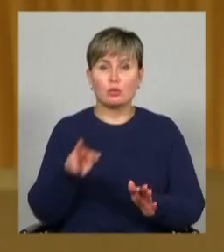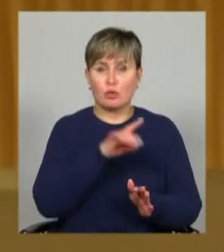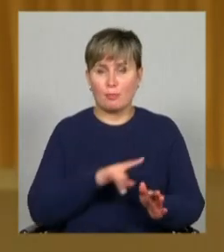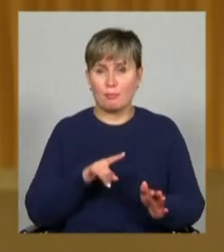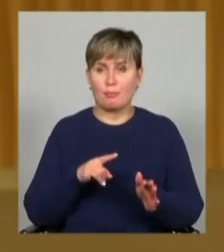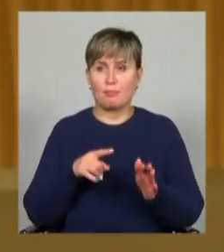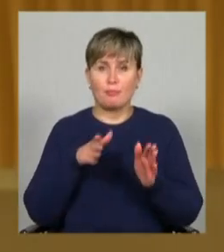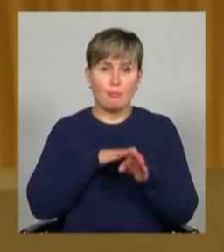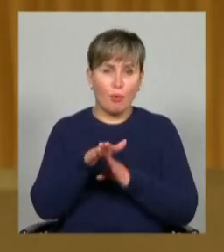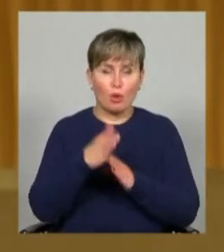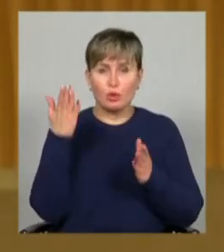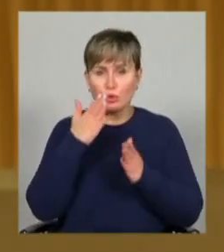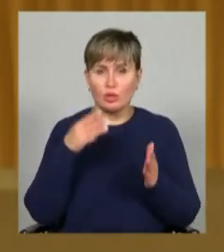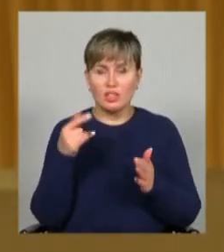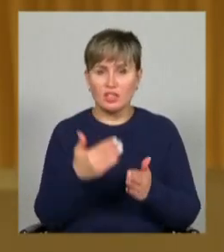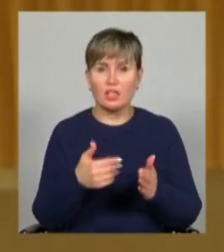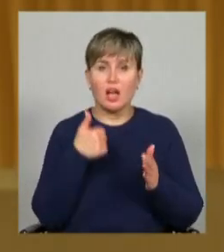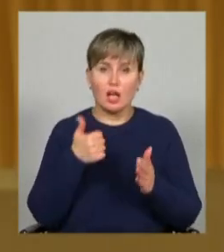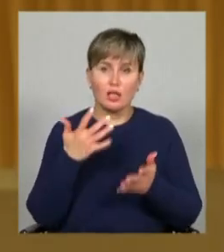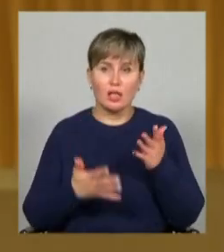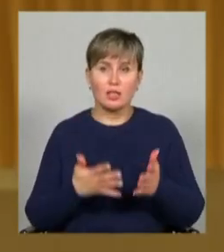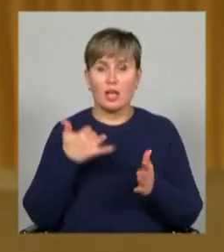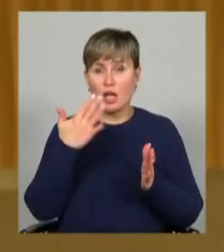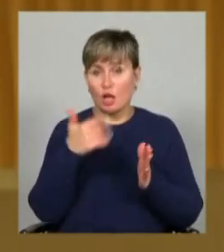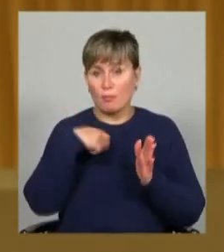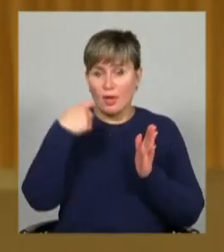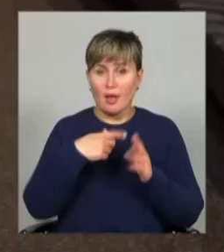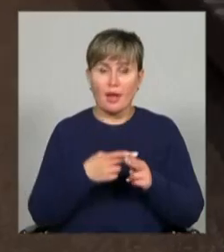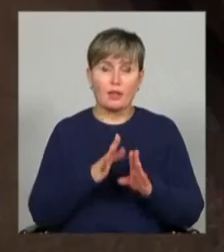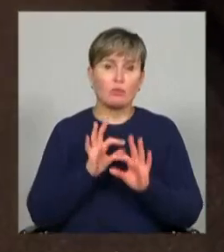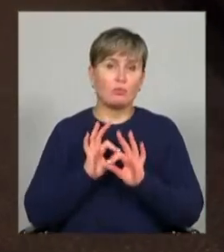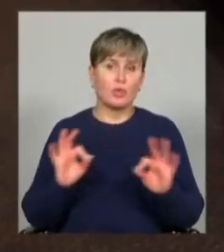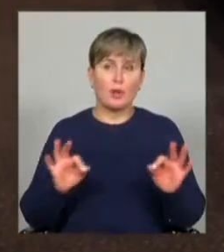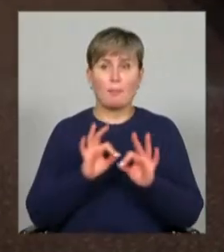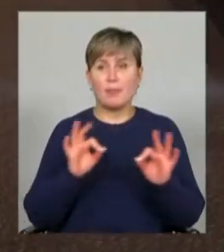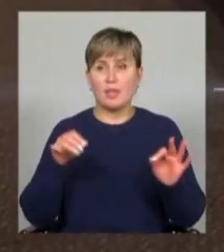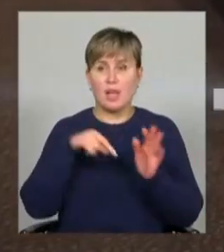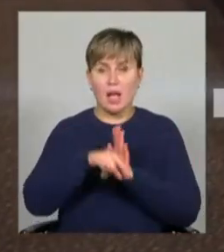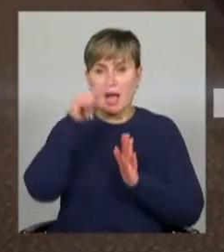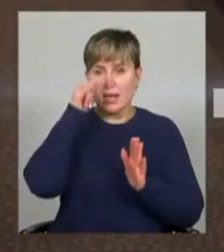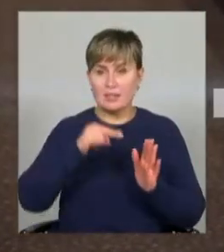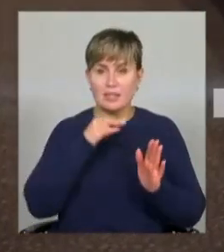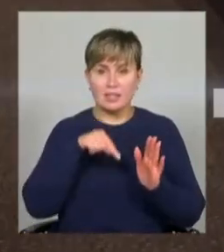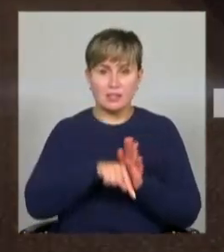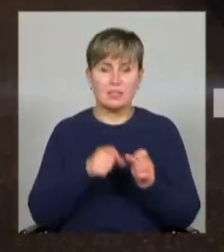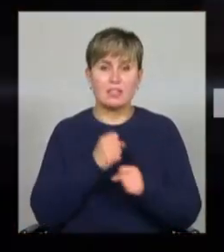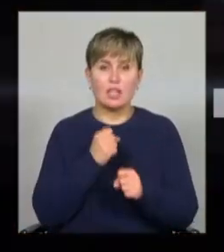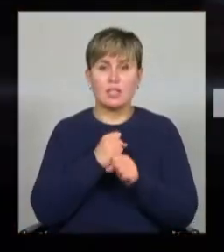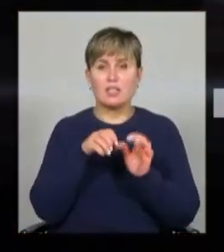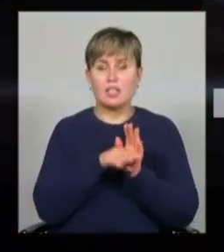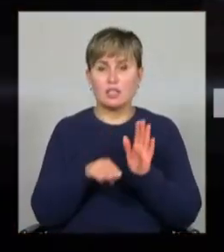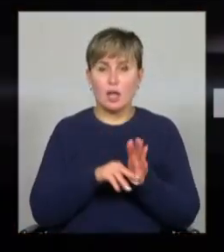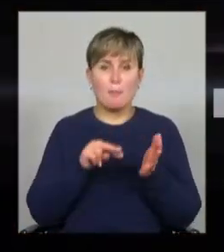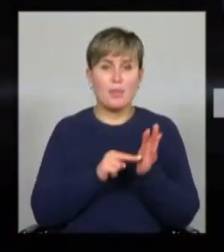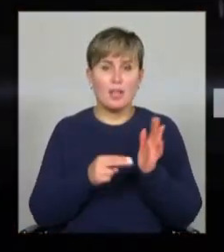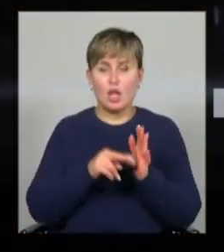10 полнометражных фильмов, из них хорошо, если 5 хорошо снимут, это будет прекрасно. Прекрасным отечественную киноиндустрию сделает стратегическое